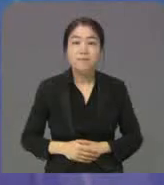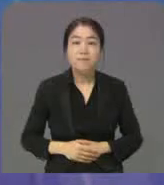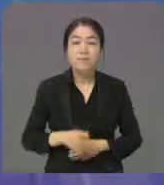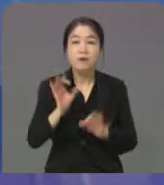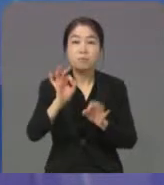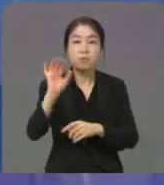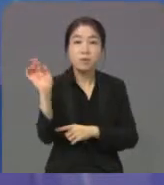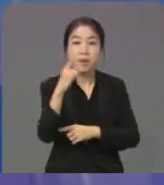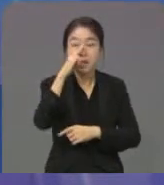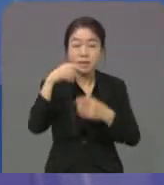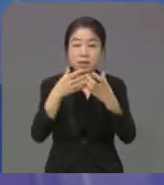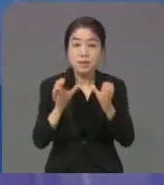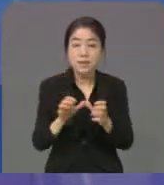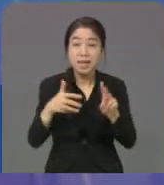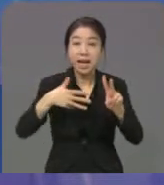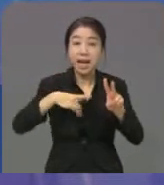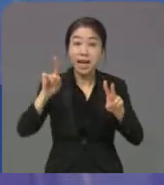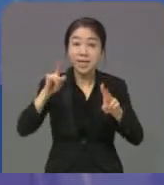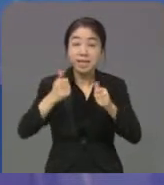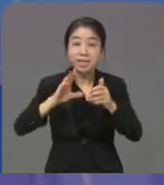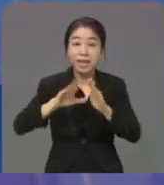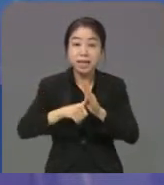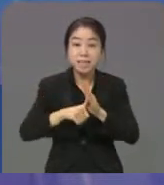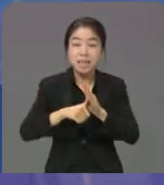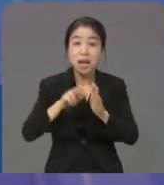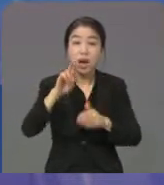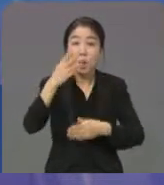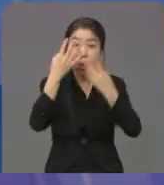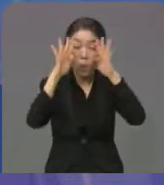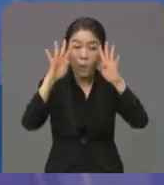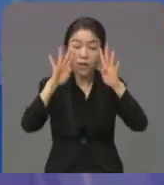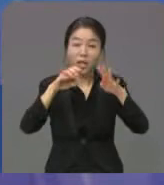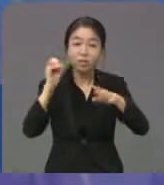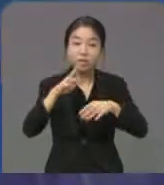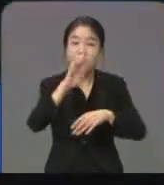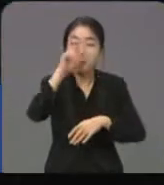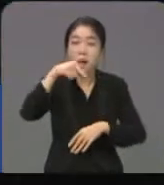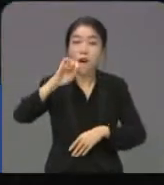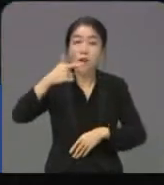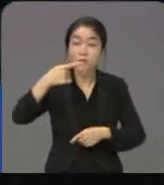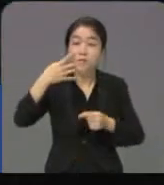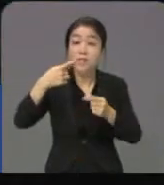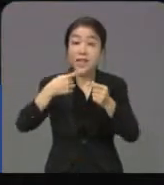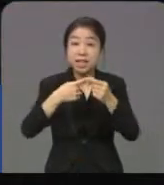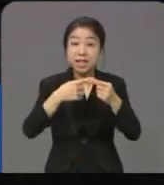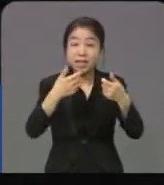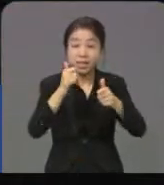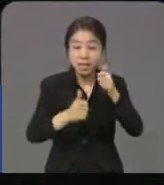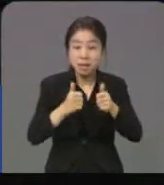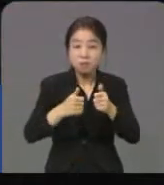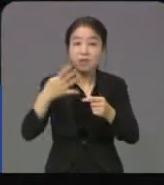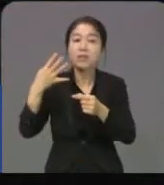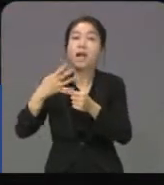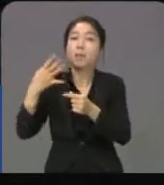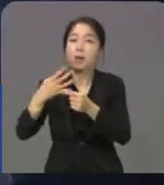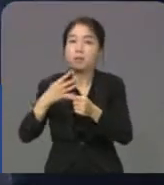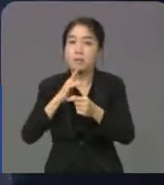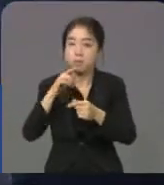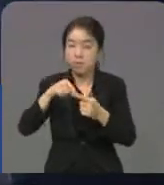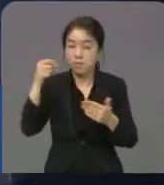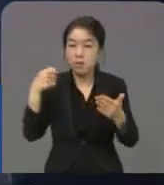프로야구 기아 타이거스가 신인 2차 드래프트에서 고려대 투수 박건우를 1라운드 4순위로 지명했습니다. 박건우는